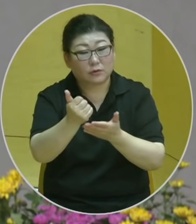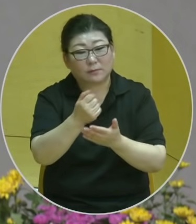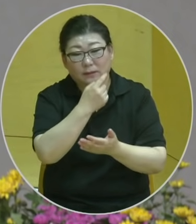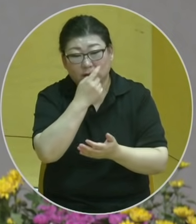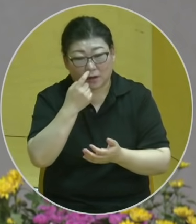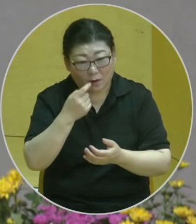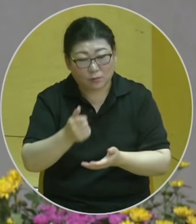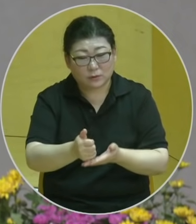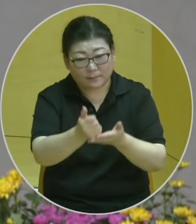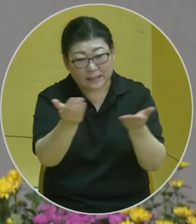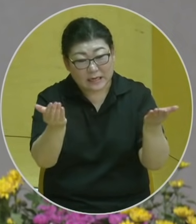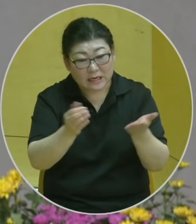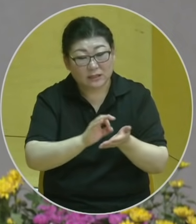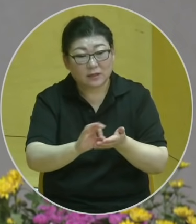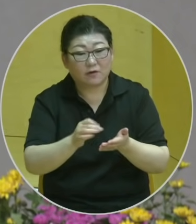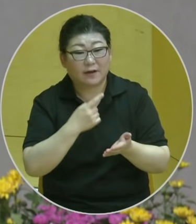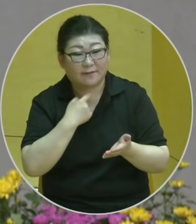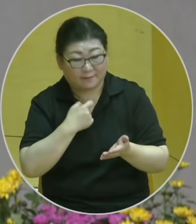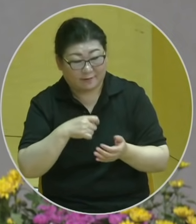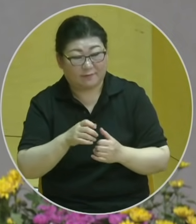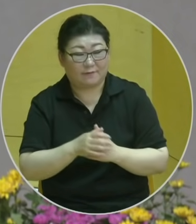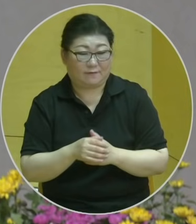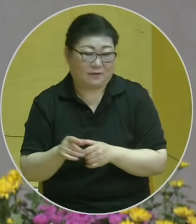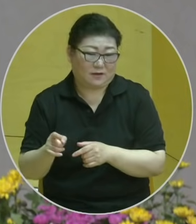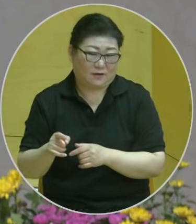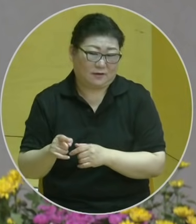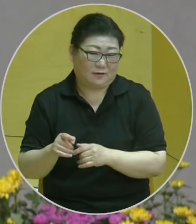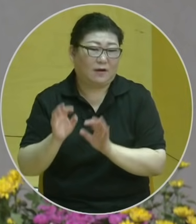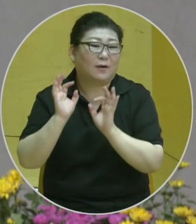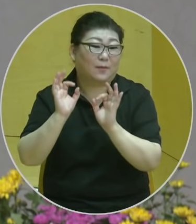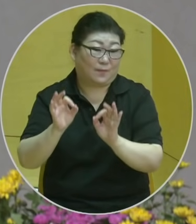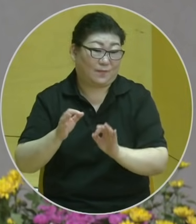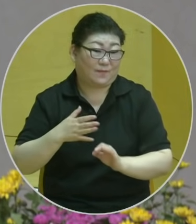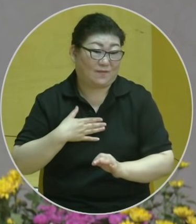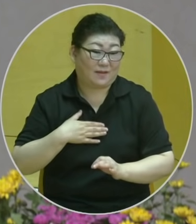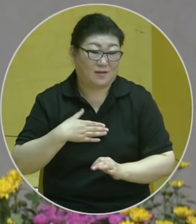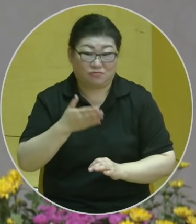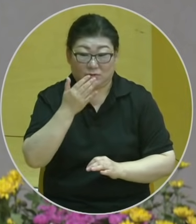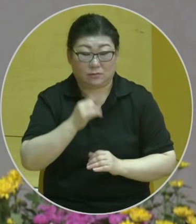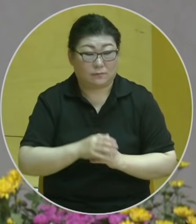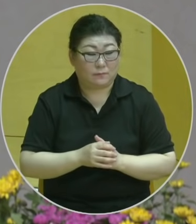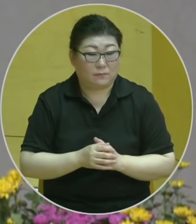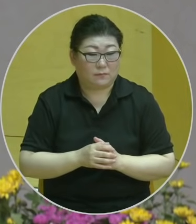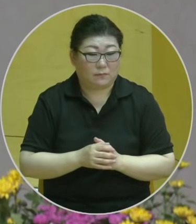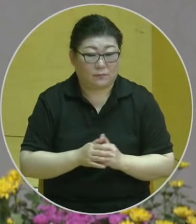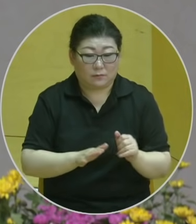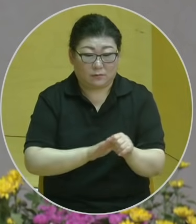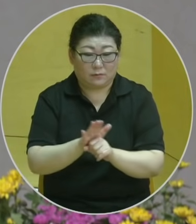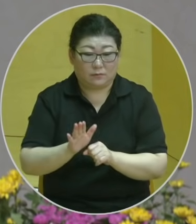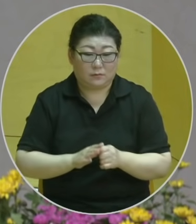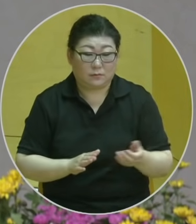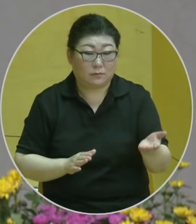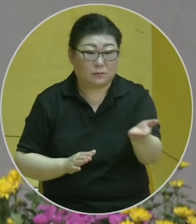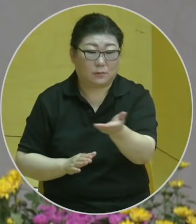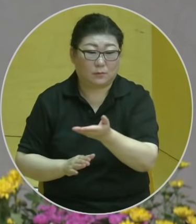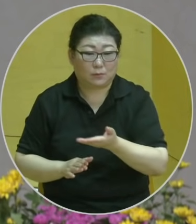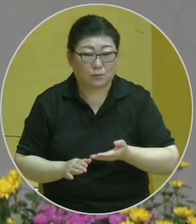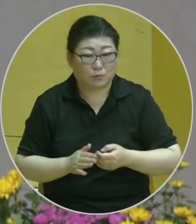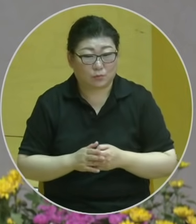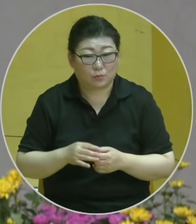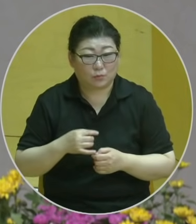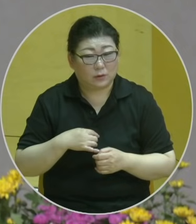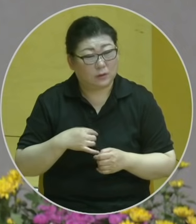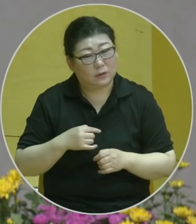일에 사용하였던 그 삶을 우리는 보게 됩니다. 사랑하는 여러분, 내가 더